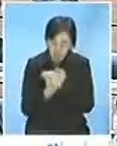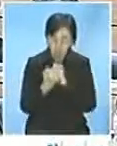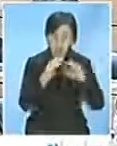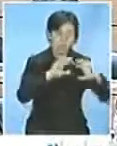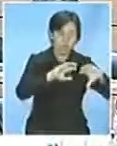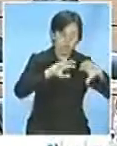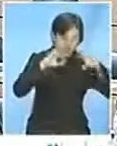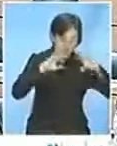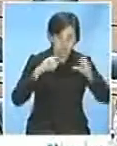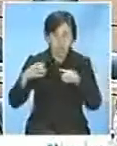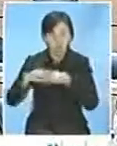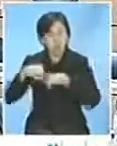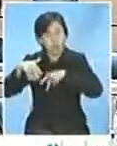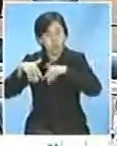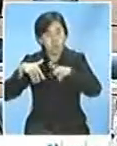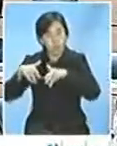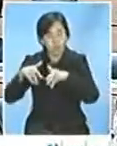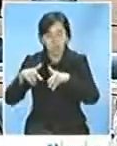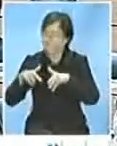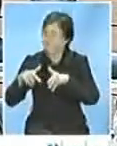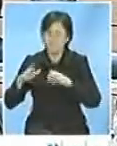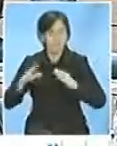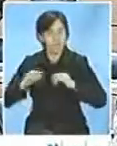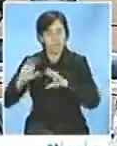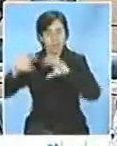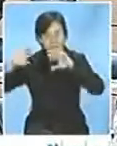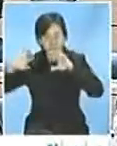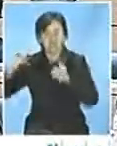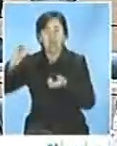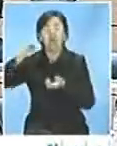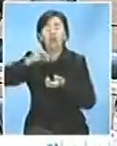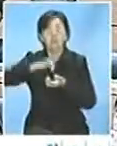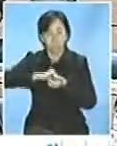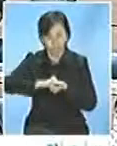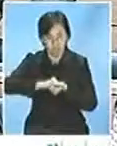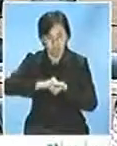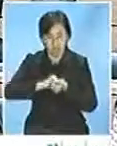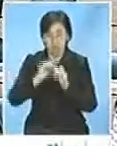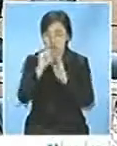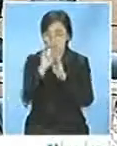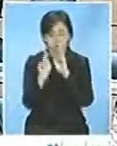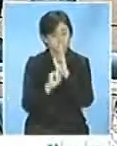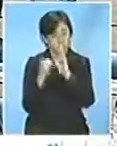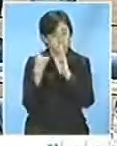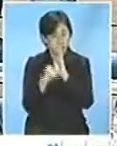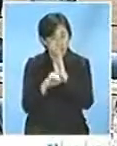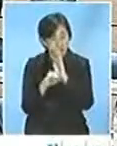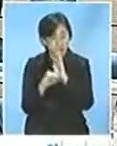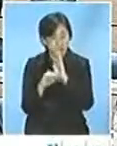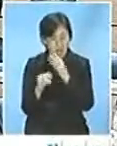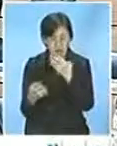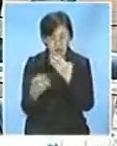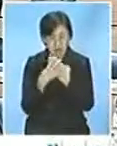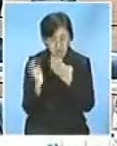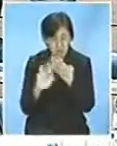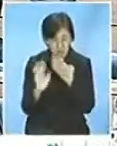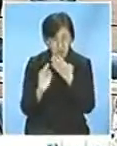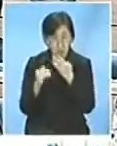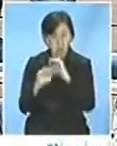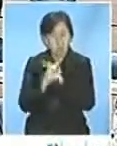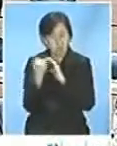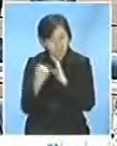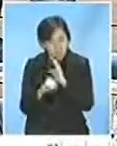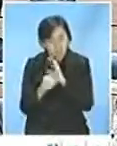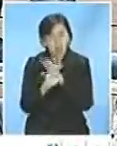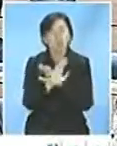กับผู้ที่ต่อต้านรัฐไม่ใช่กฎหมายนิรโทษกรรมคนเหล่านี้เมื่อกลับม